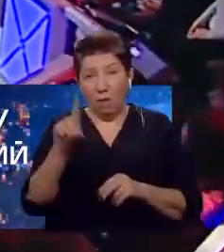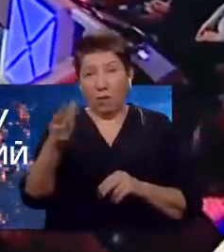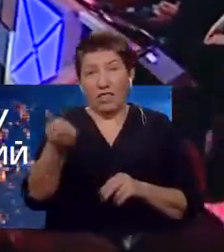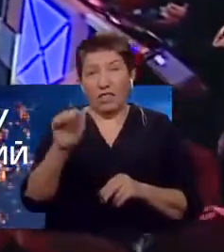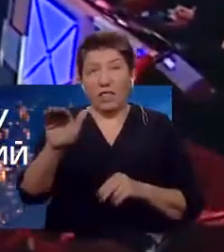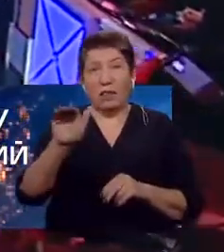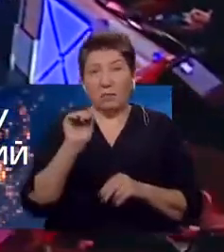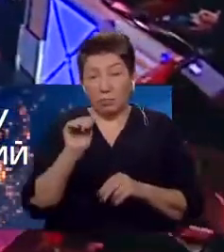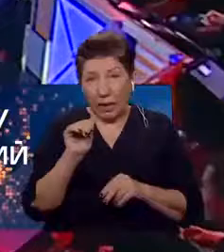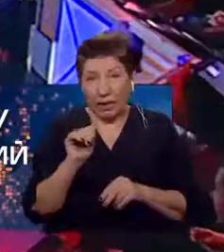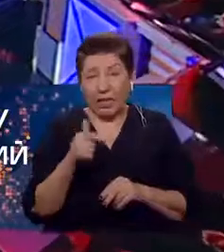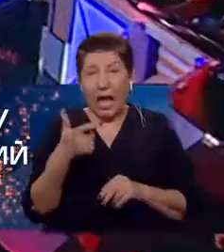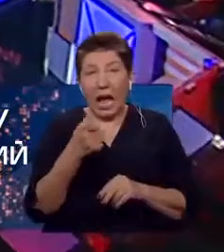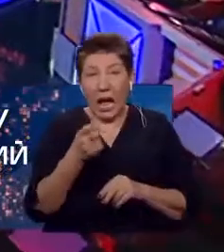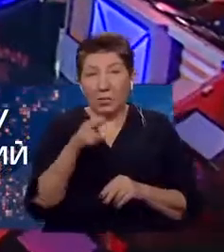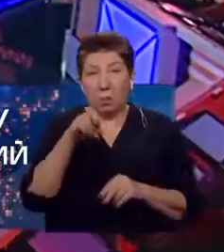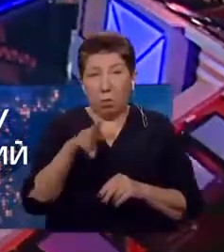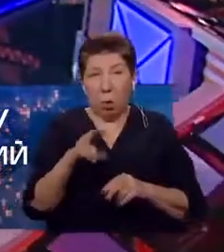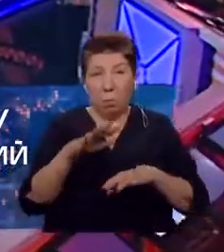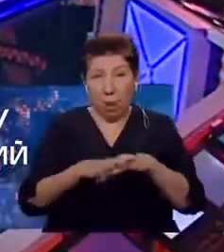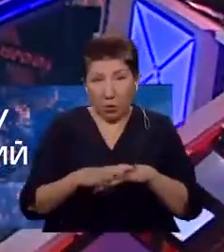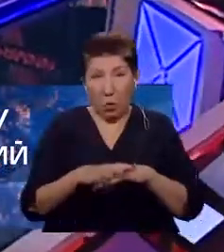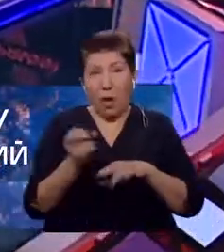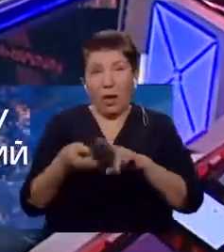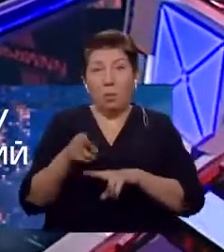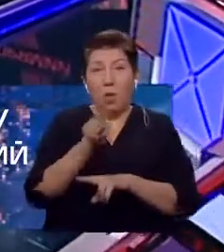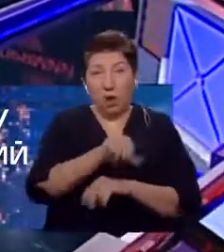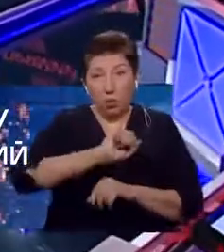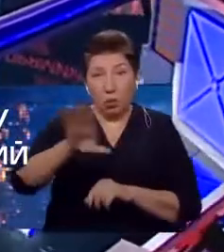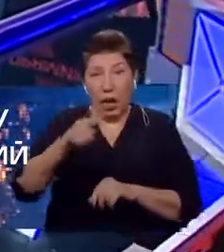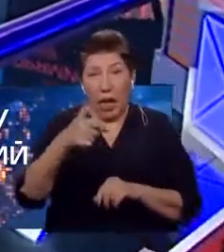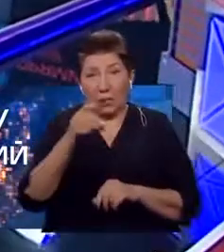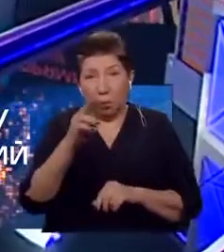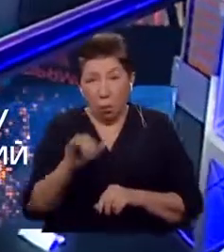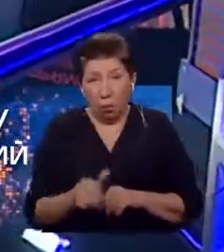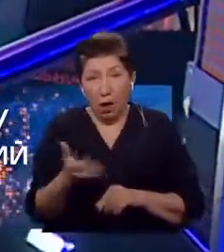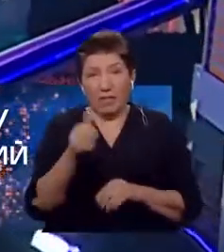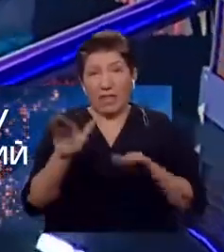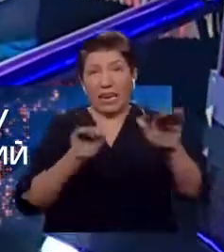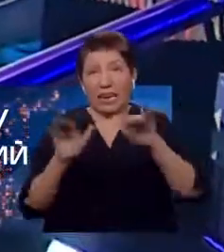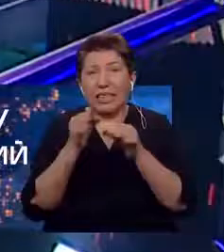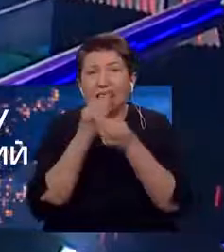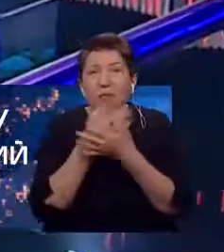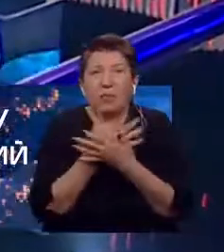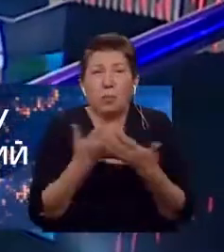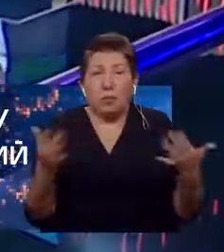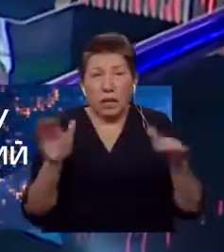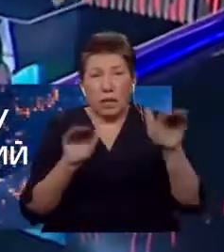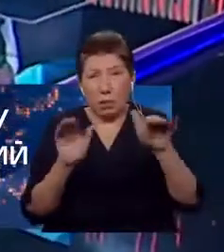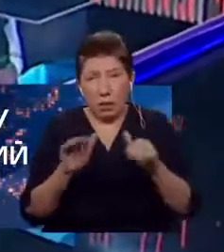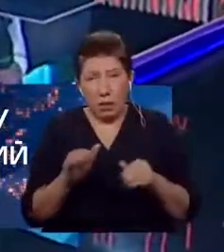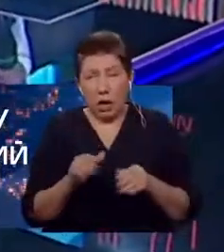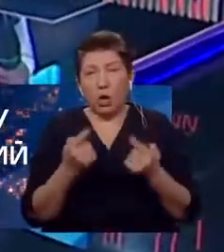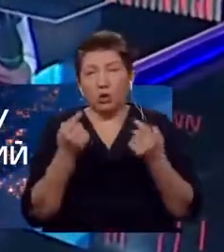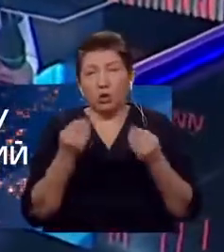в «Газпромбанку» і знову ж таки ці гроші повернули «Газпрому». Вони взяли кредити в усіх можливих банках. Яка сума